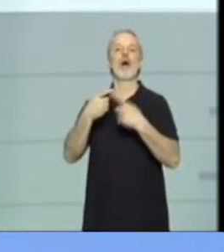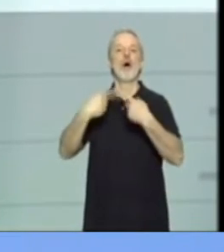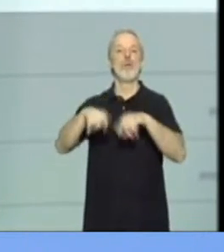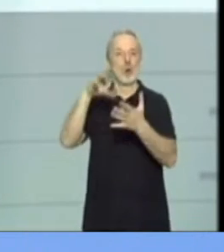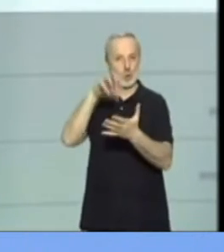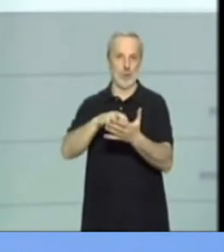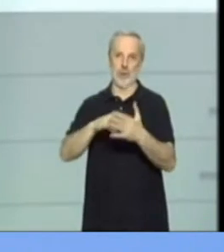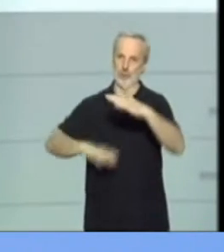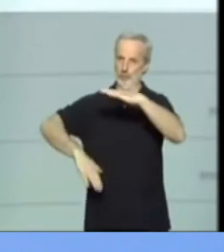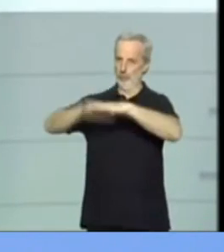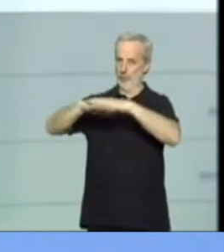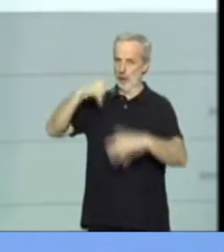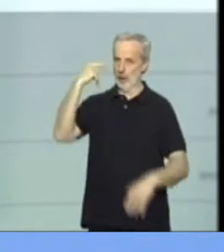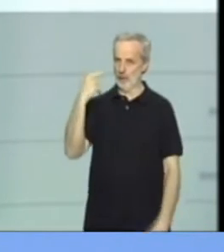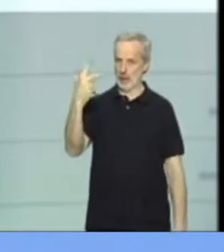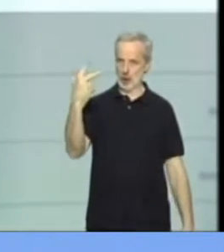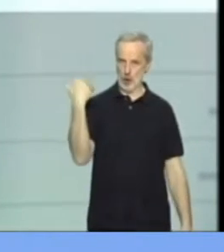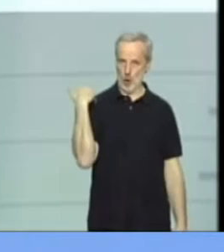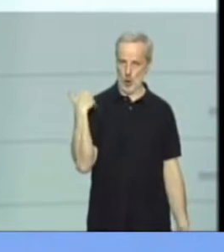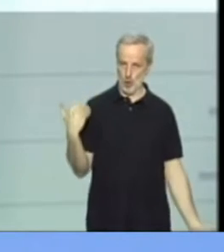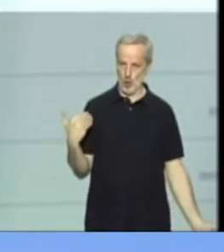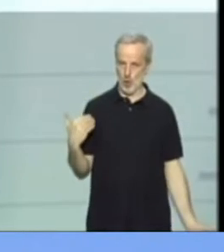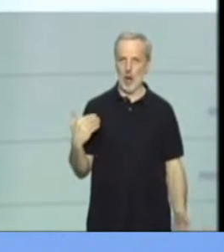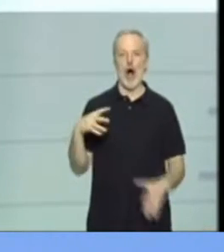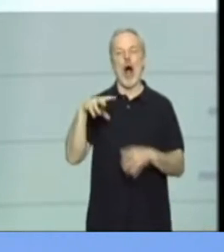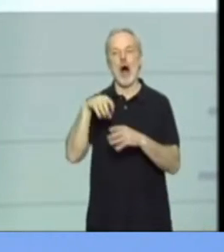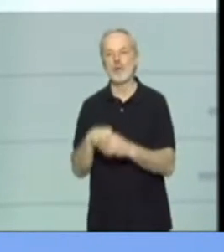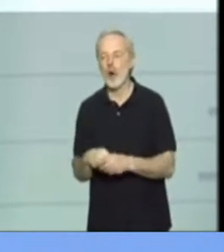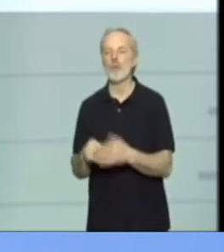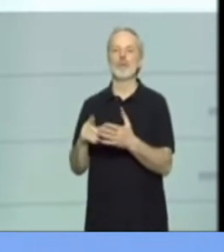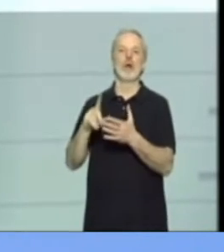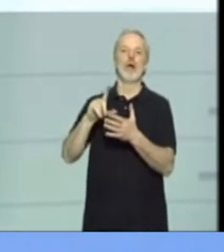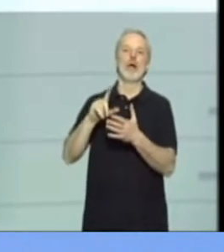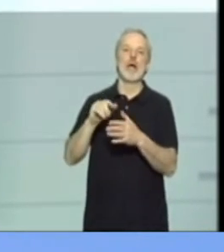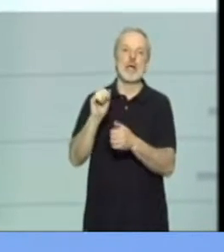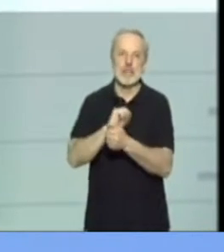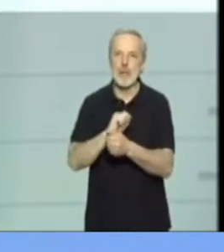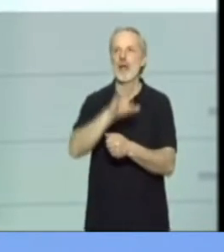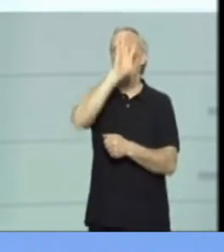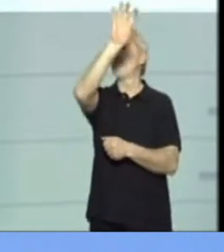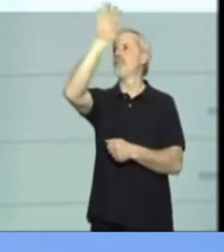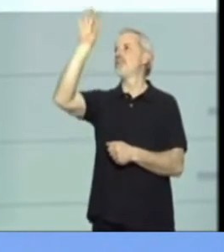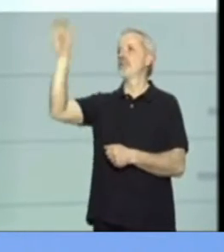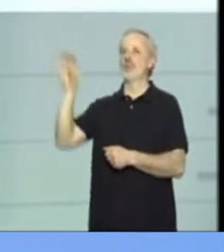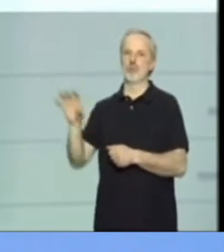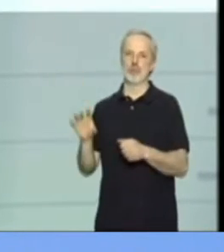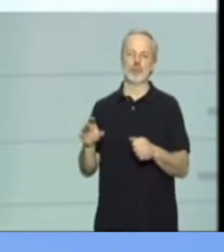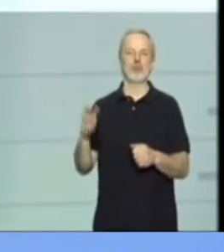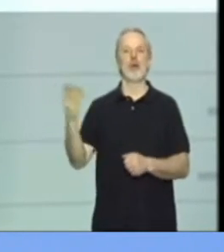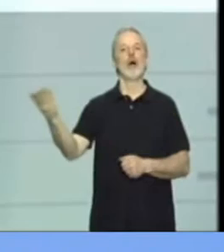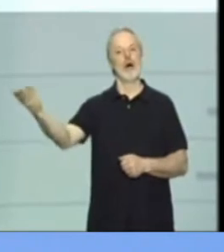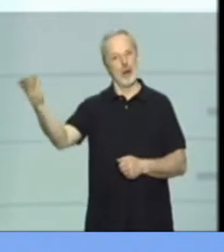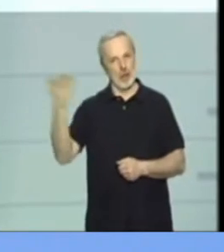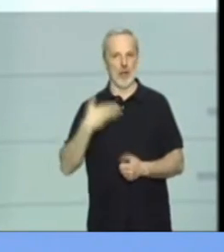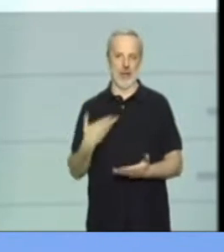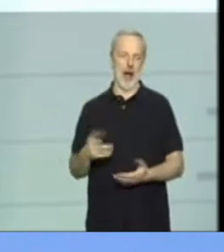znamená, jezdí na něm výběry krajů, nebo krajin teda, to nejlepší, co mají,